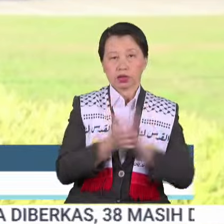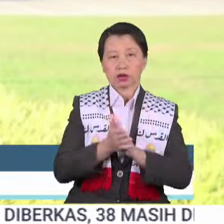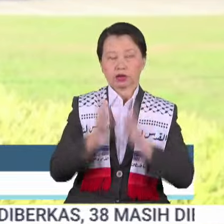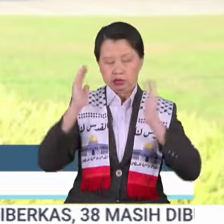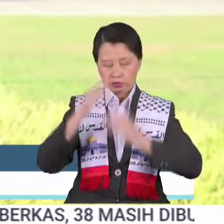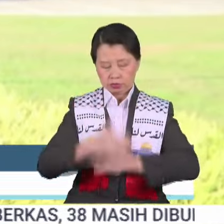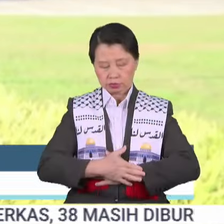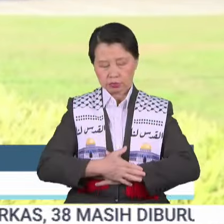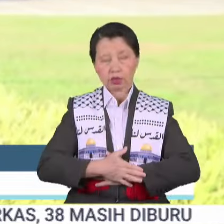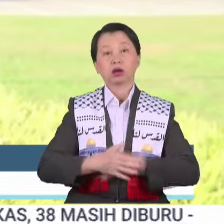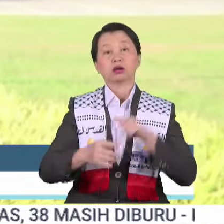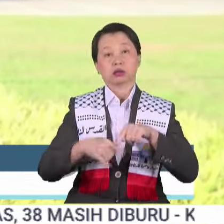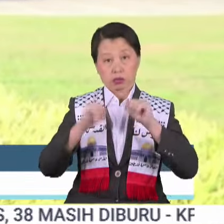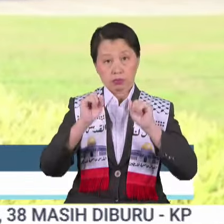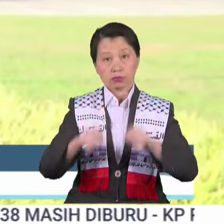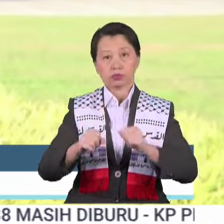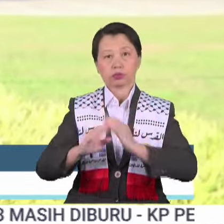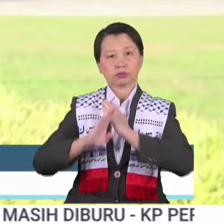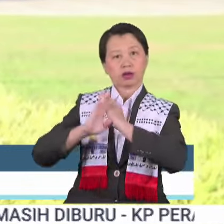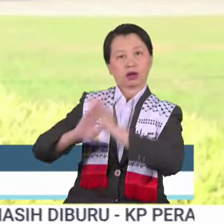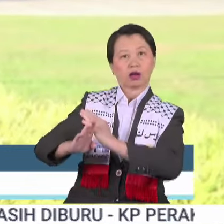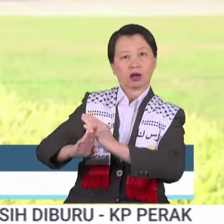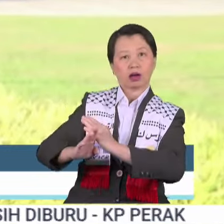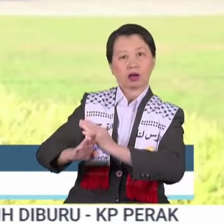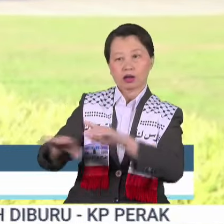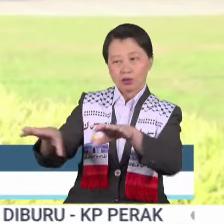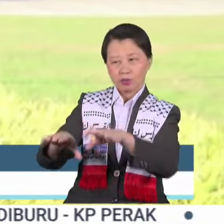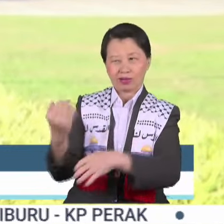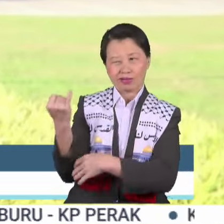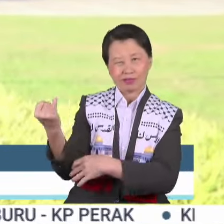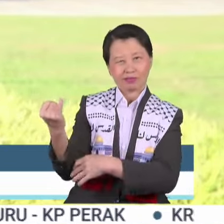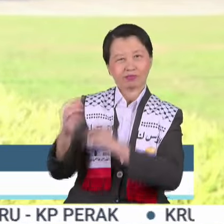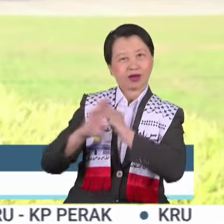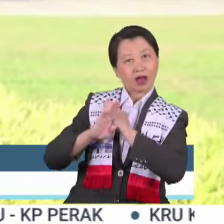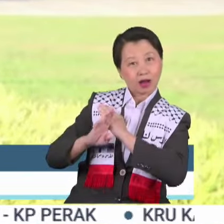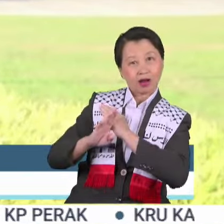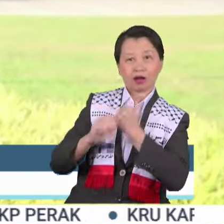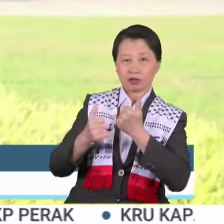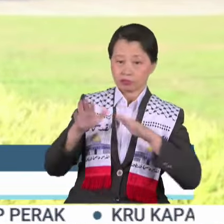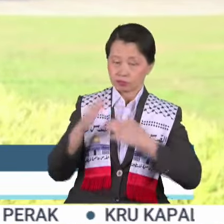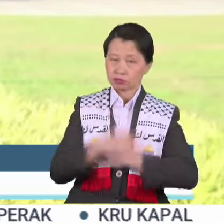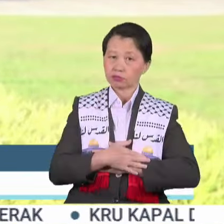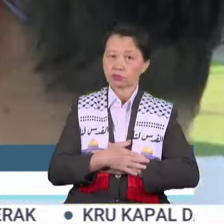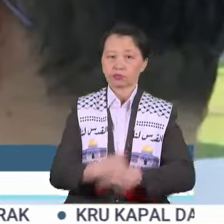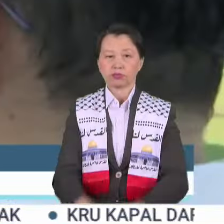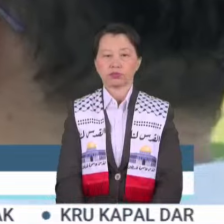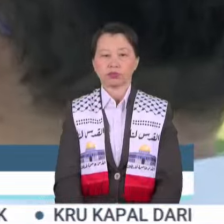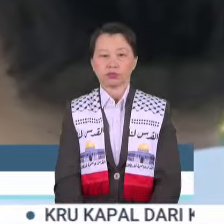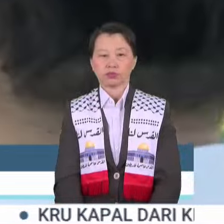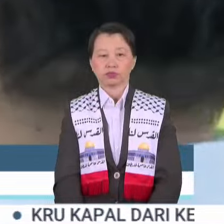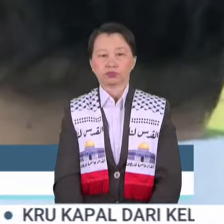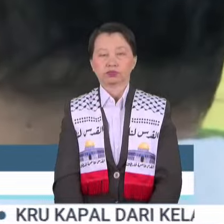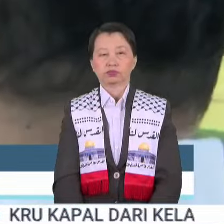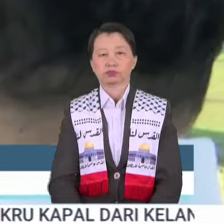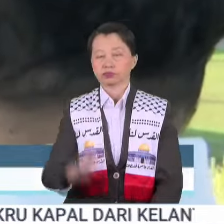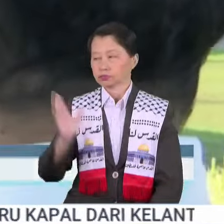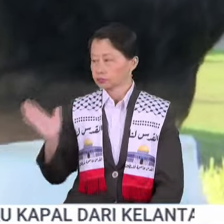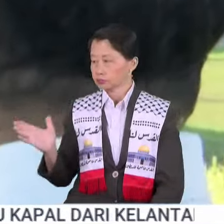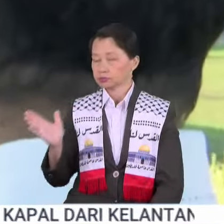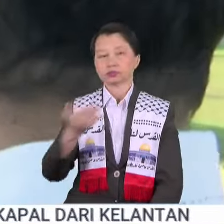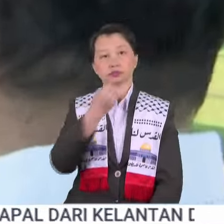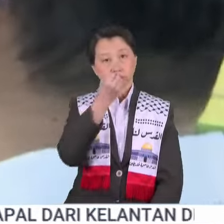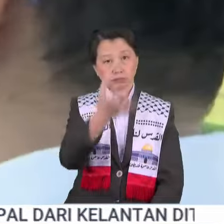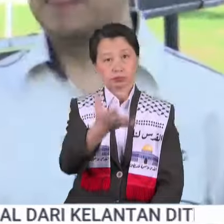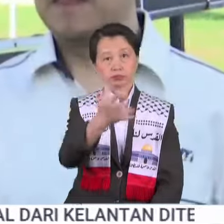sembahyang itu akan menghalang kita daripada melakukan perbuatan keji dan munkar. Beliau